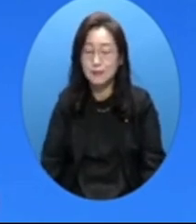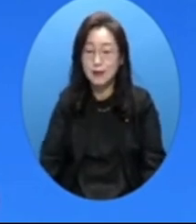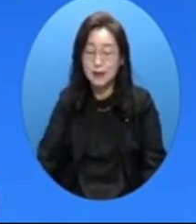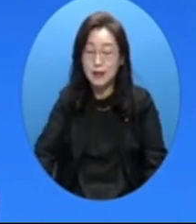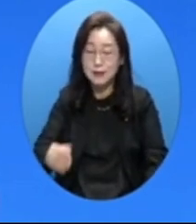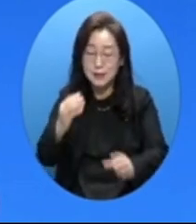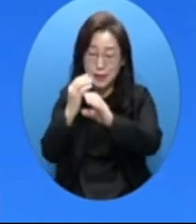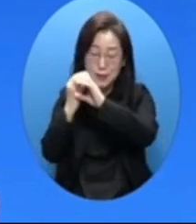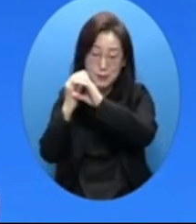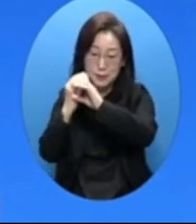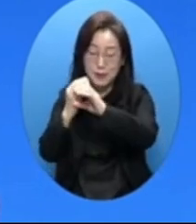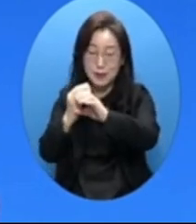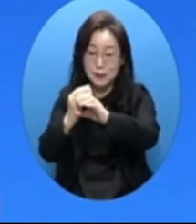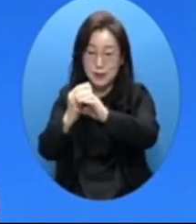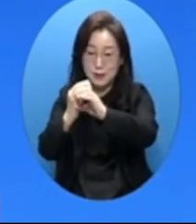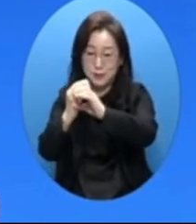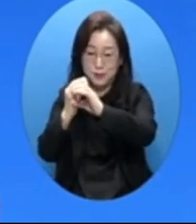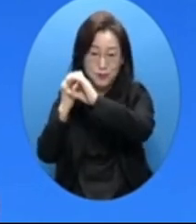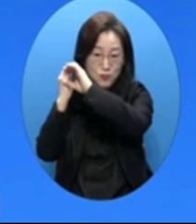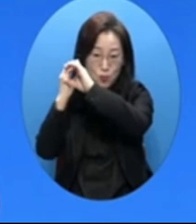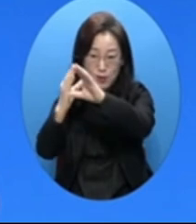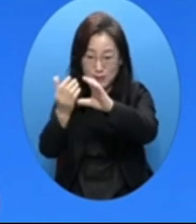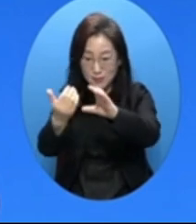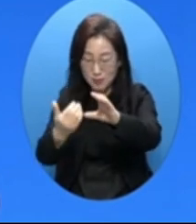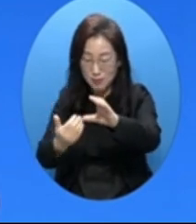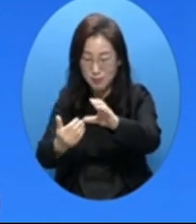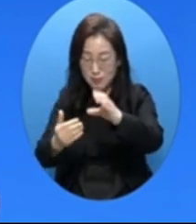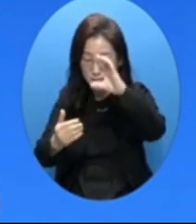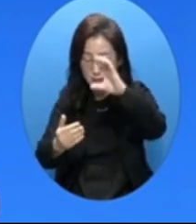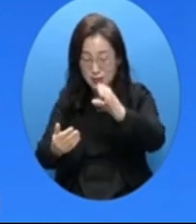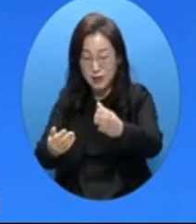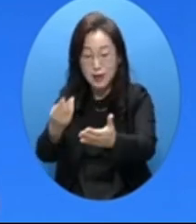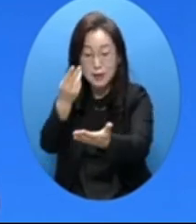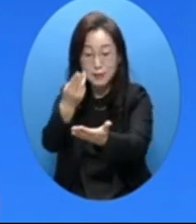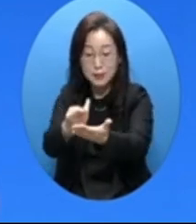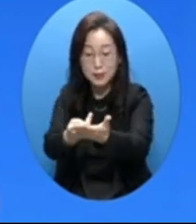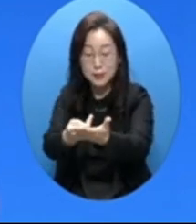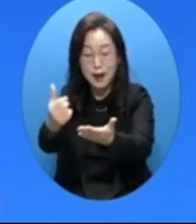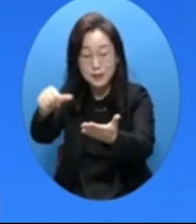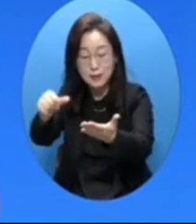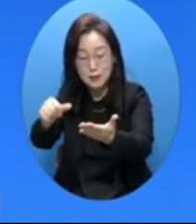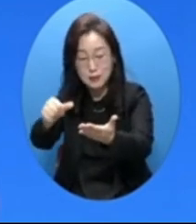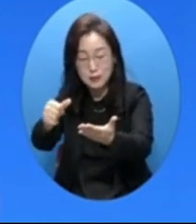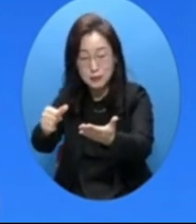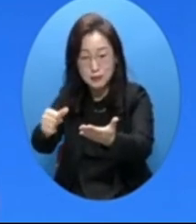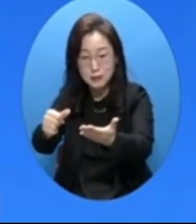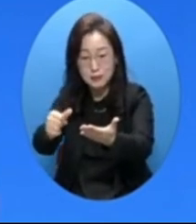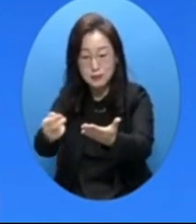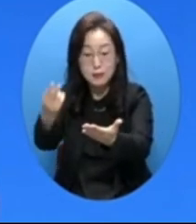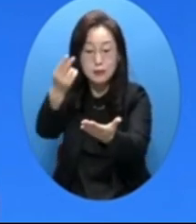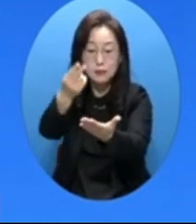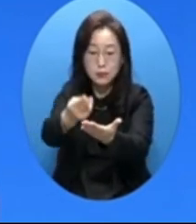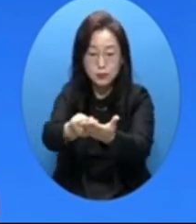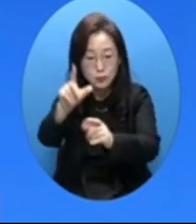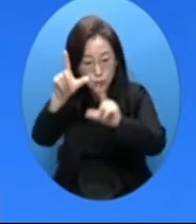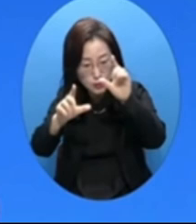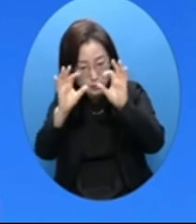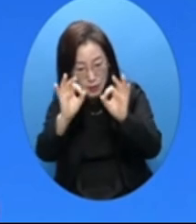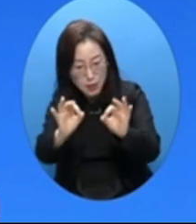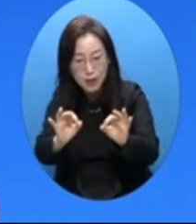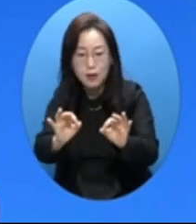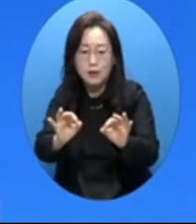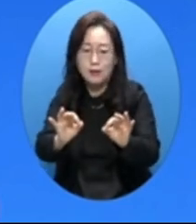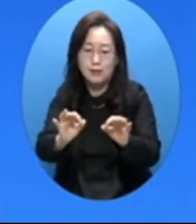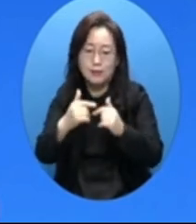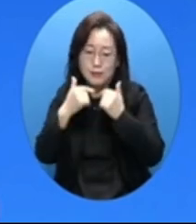관직을 할 때 아들 얼굴을 보면서 그제서야 하나님이 아들을 주님 품에 안